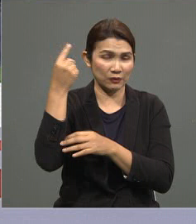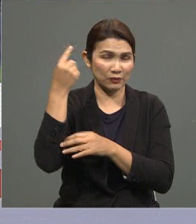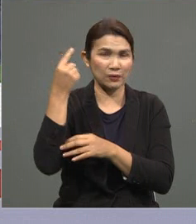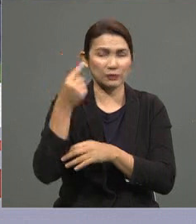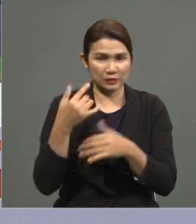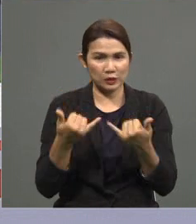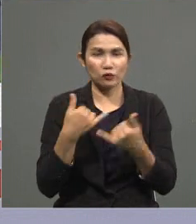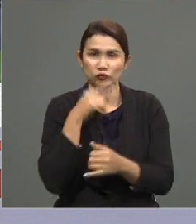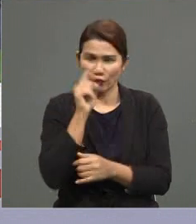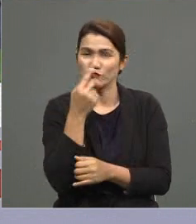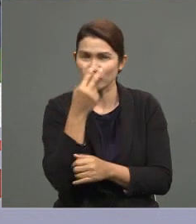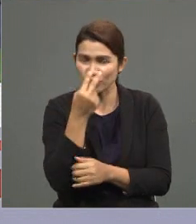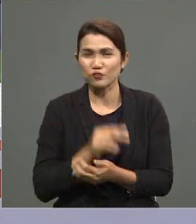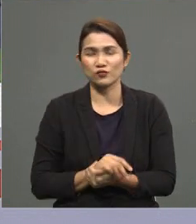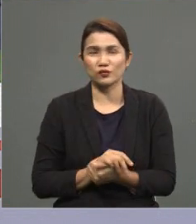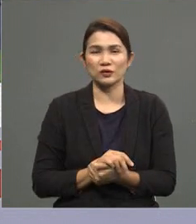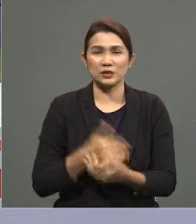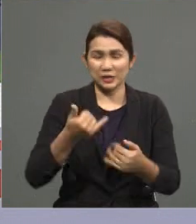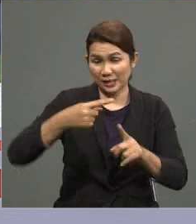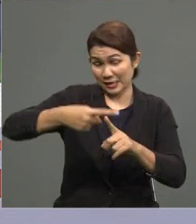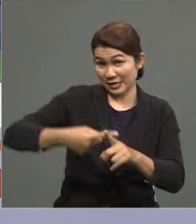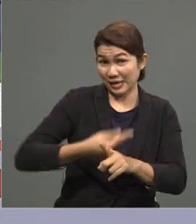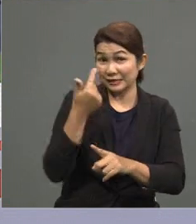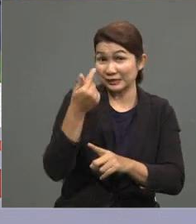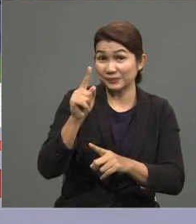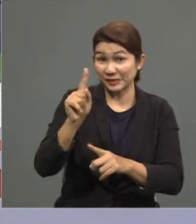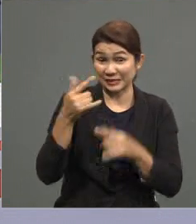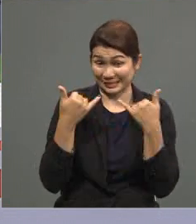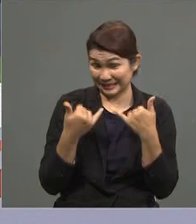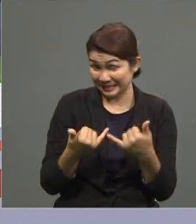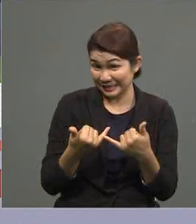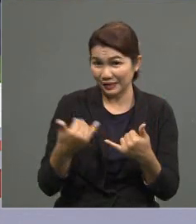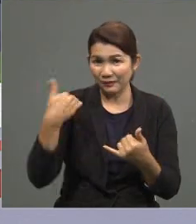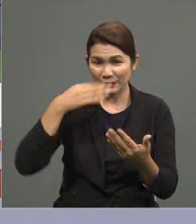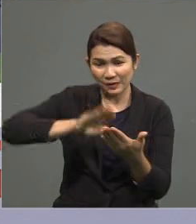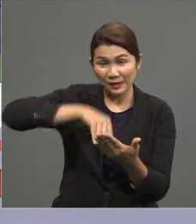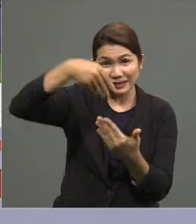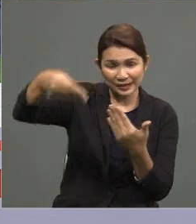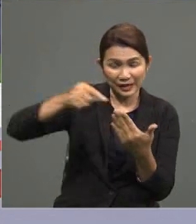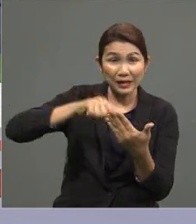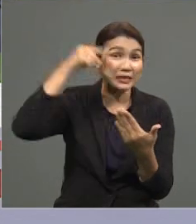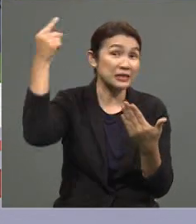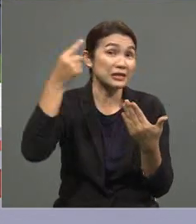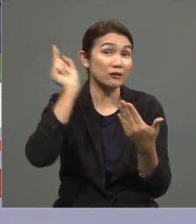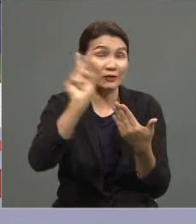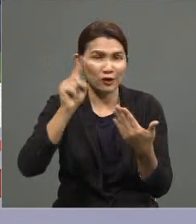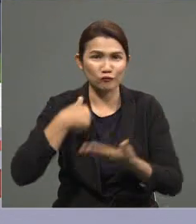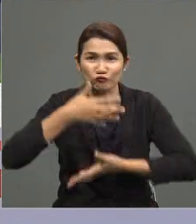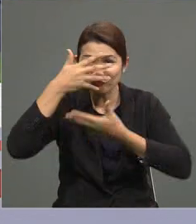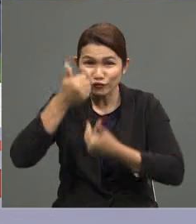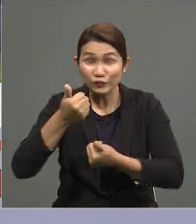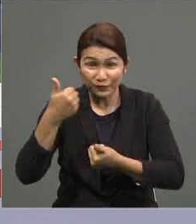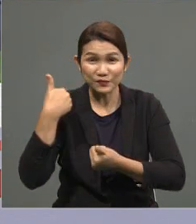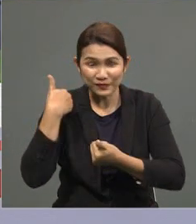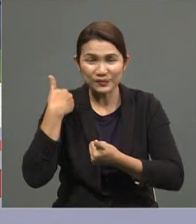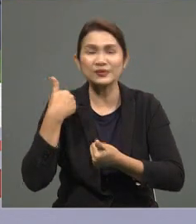ครับอ้าเช็คกันหน่อยะกันว่าเดือนพฤศจิกายนเนี้ยมีปฏิทินท่องเที่ยวที่ไหนที่น่าสนใจกันบ้าง